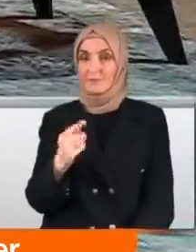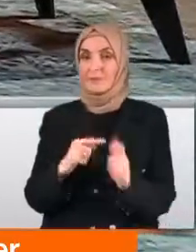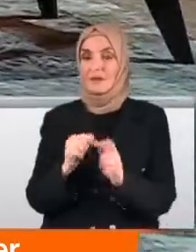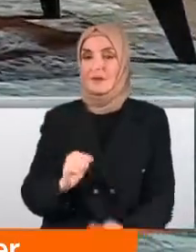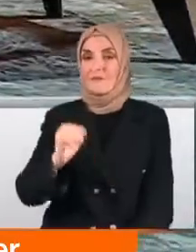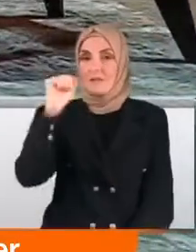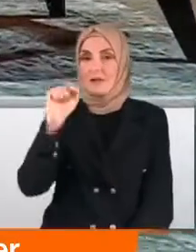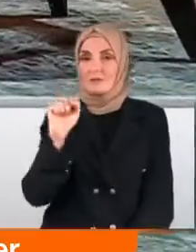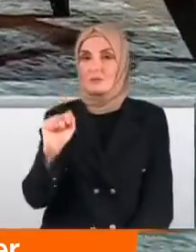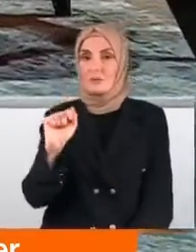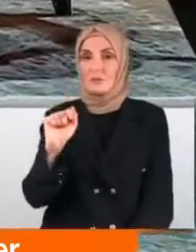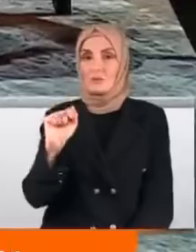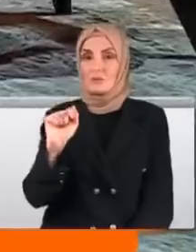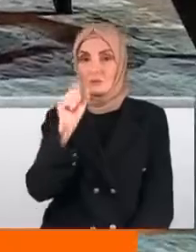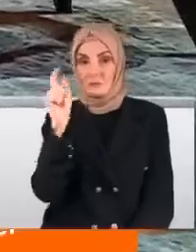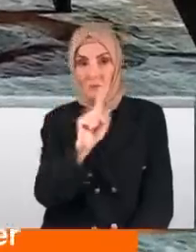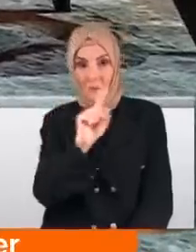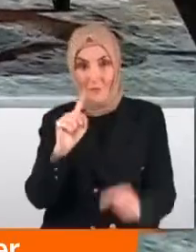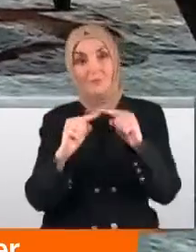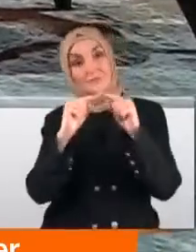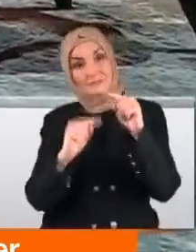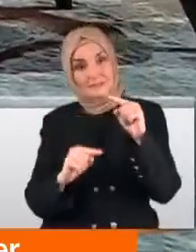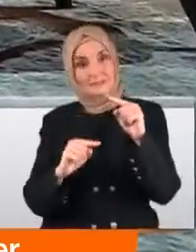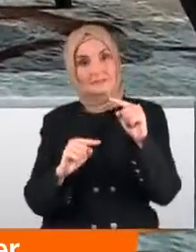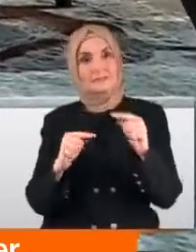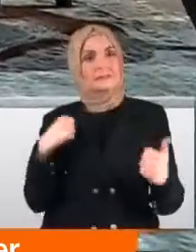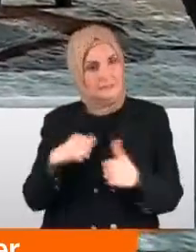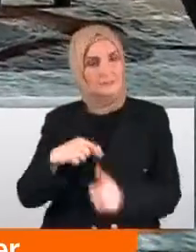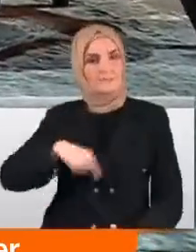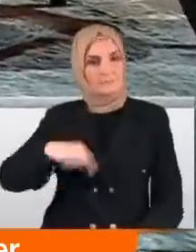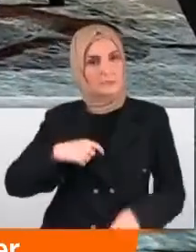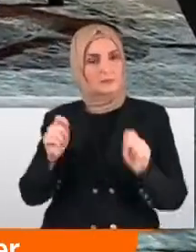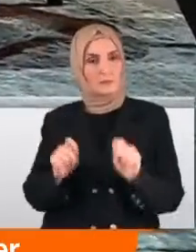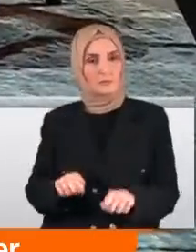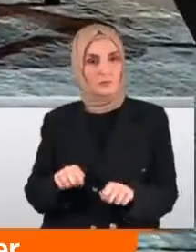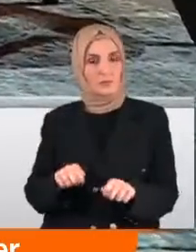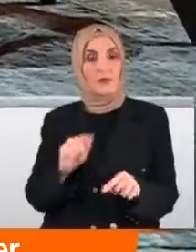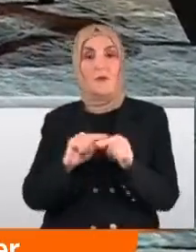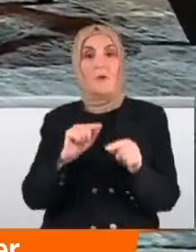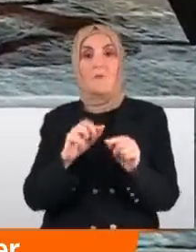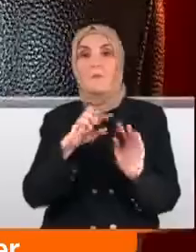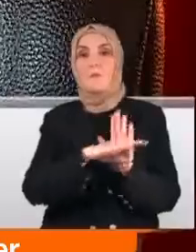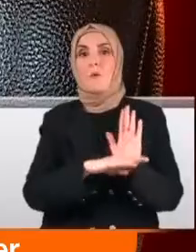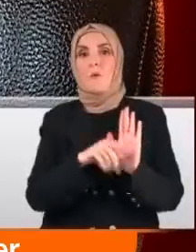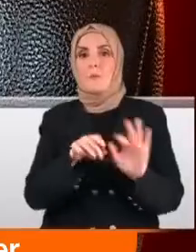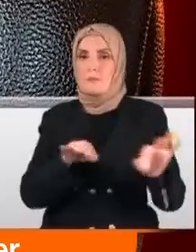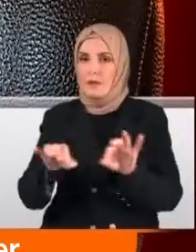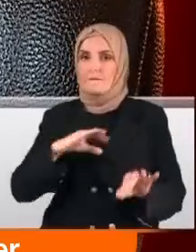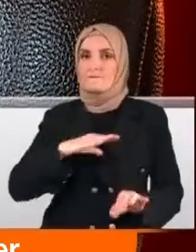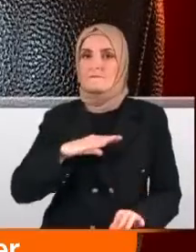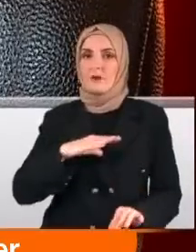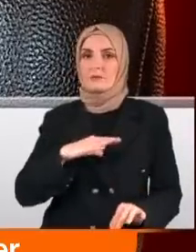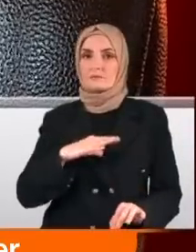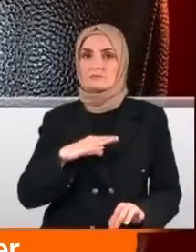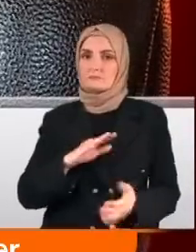haneli rakamlara inşallah yine biz indireceğiz. Ekonomik programımız planlı şekilde işliyor. Biz ülkemizin